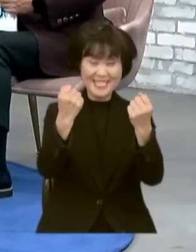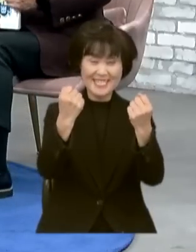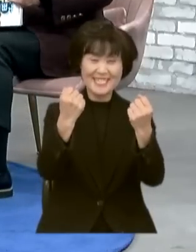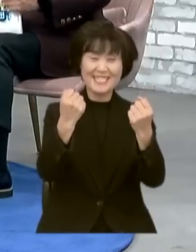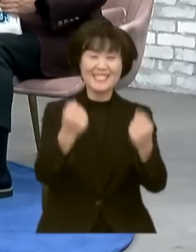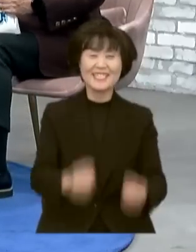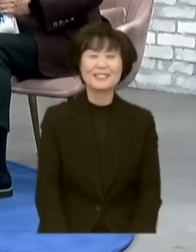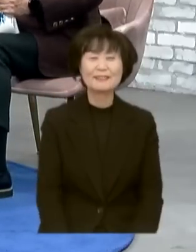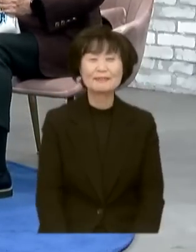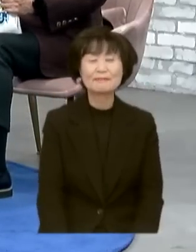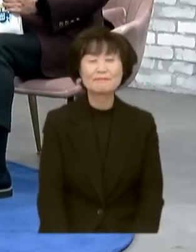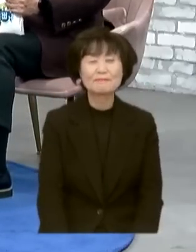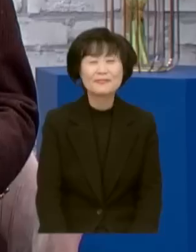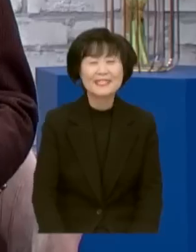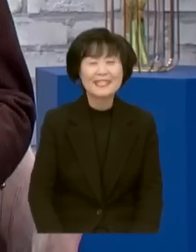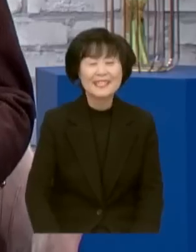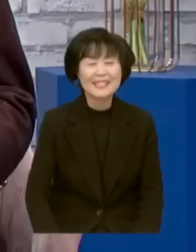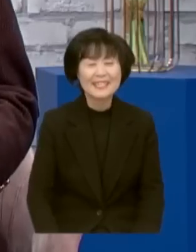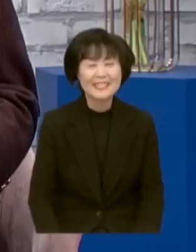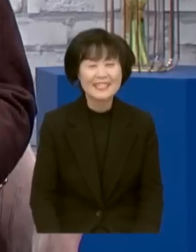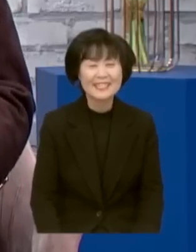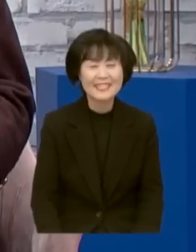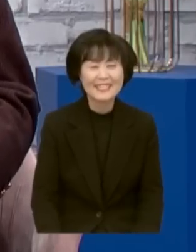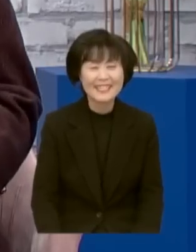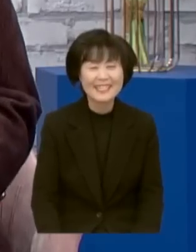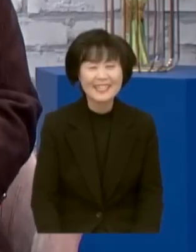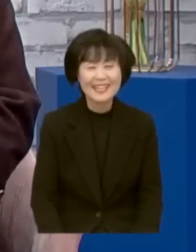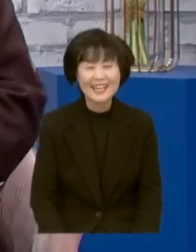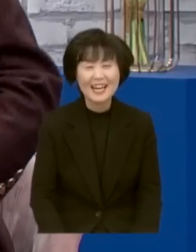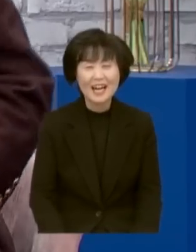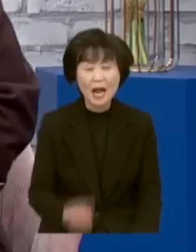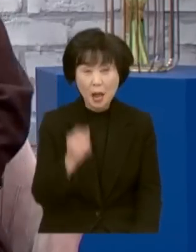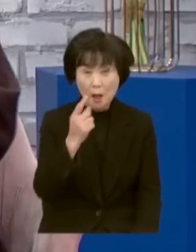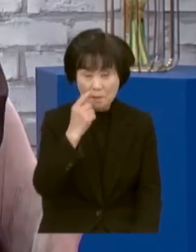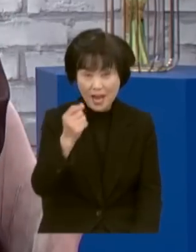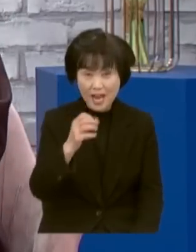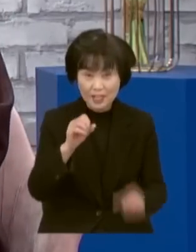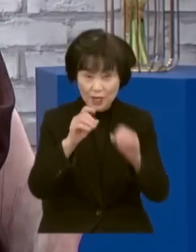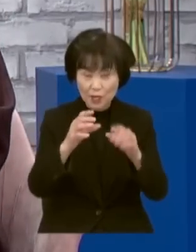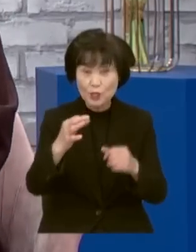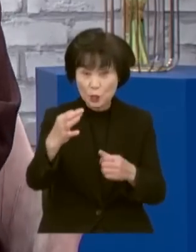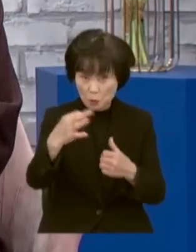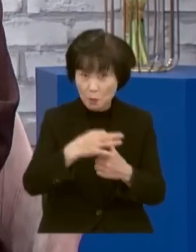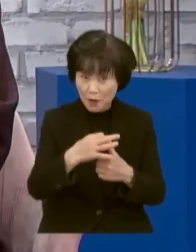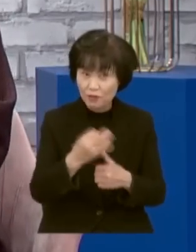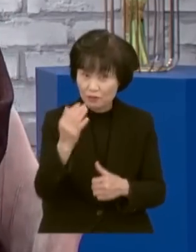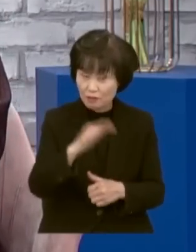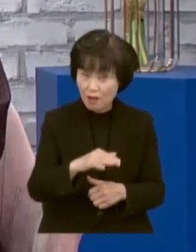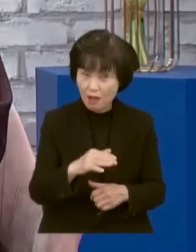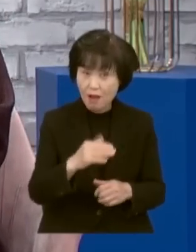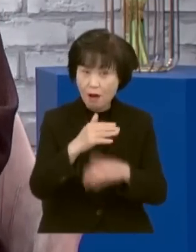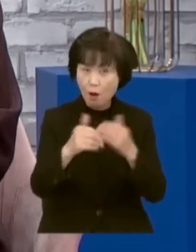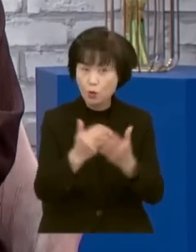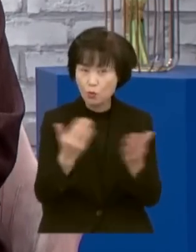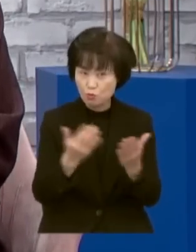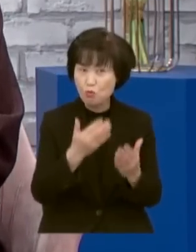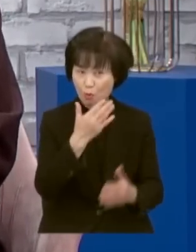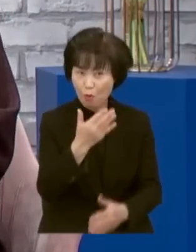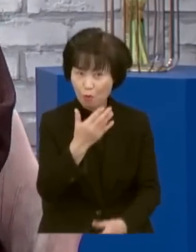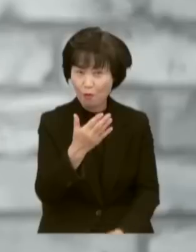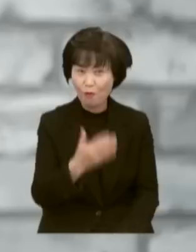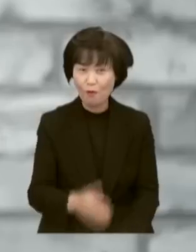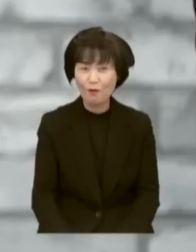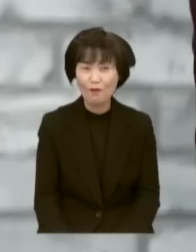야 정말 진짜 아니, 매달 성교비 받는다면서 해야지 그럼 어떻게 해요 그죠? 아니 근데